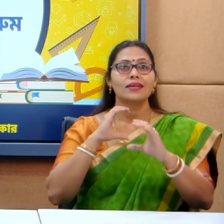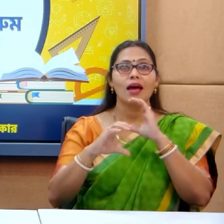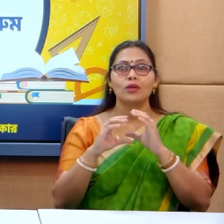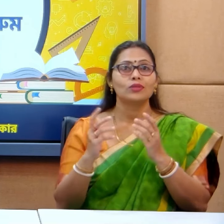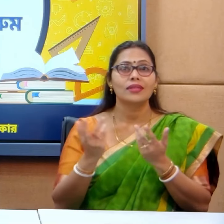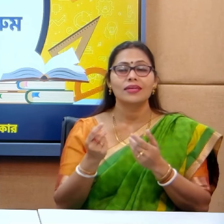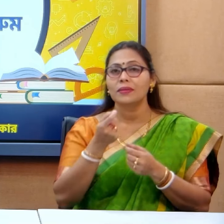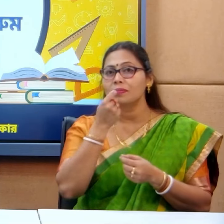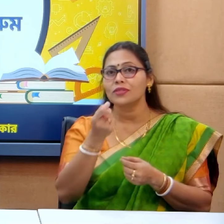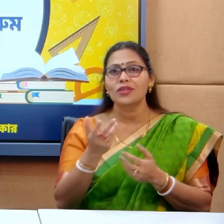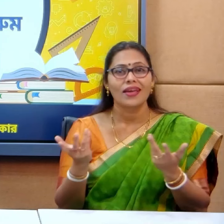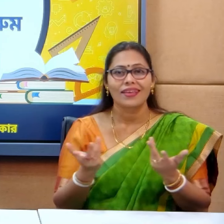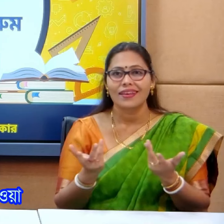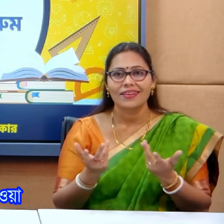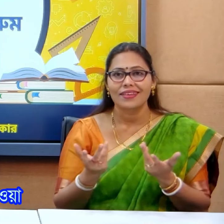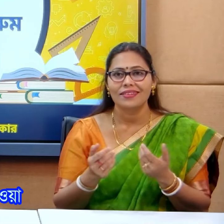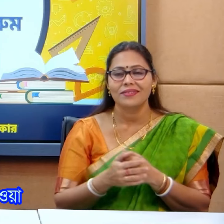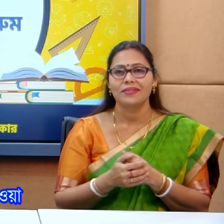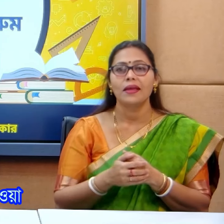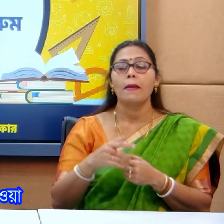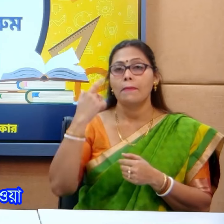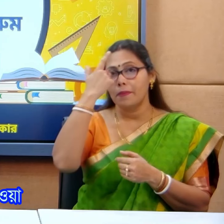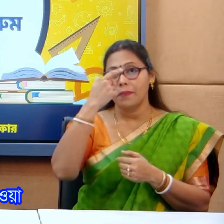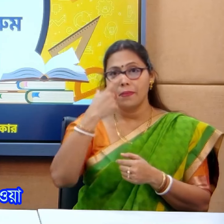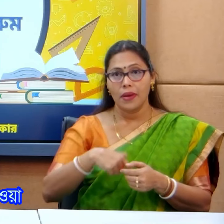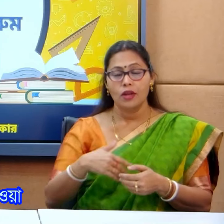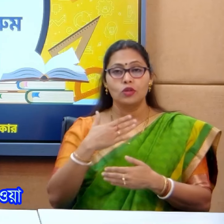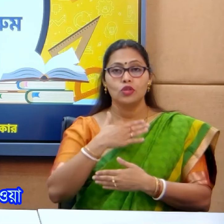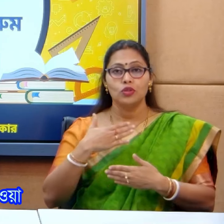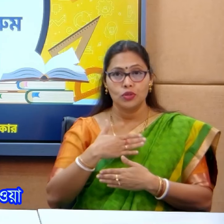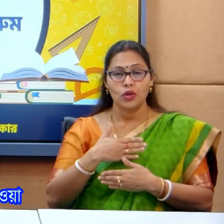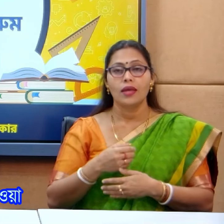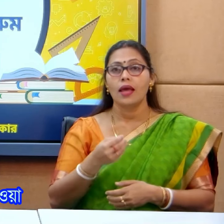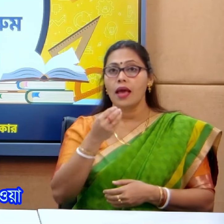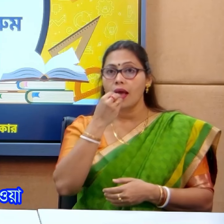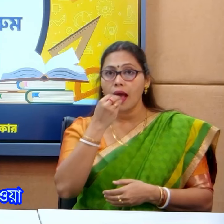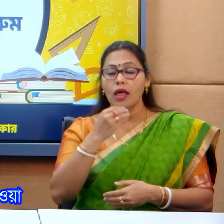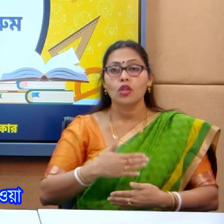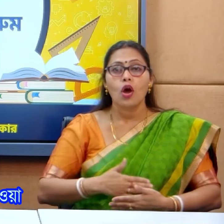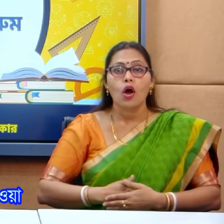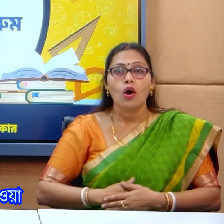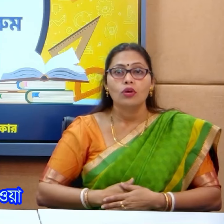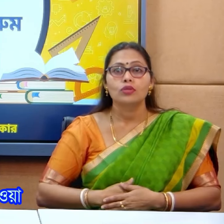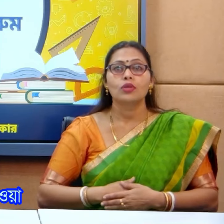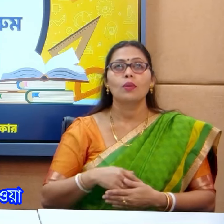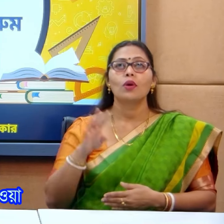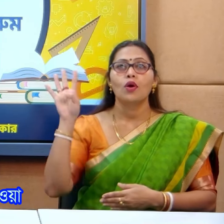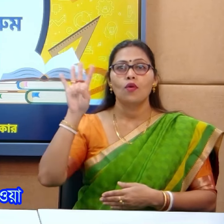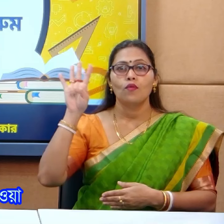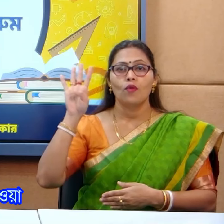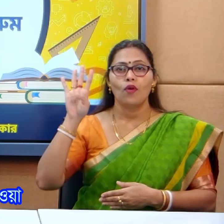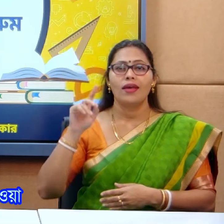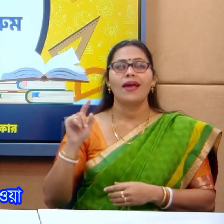প্রধান বিষয়বস্তু মানুষের শরীরে খাদ্য হজম হওয়া চতুর্থ